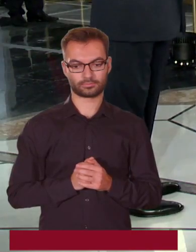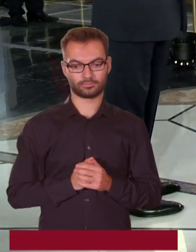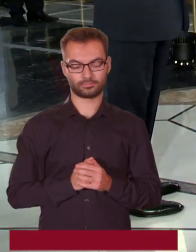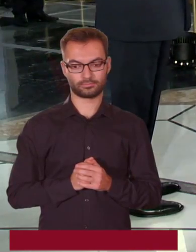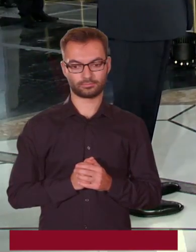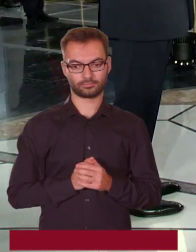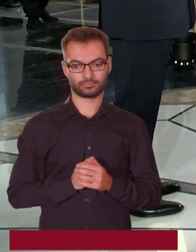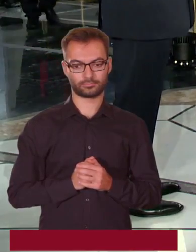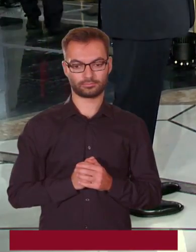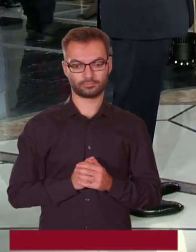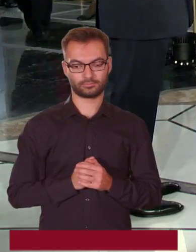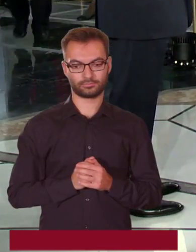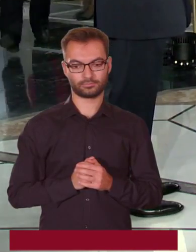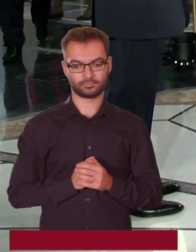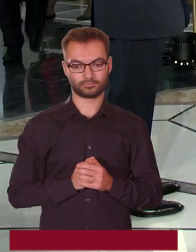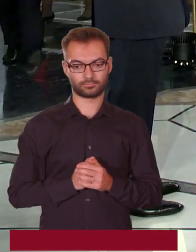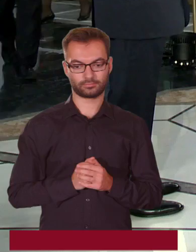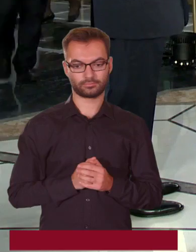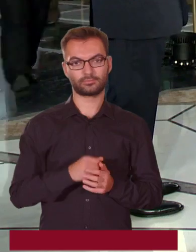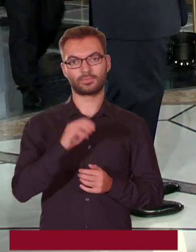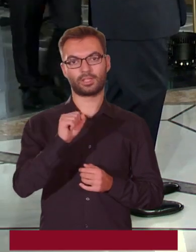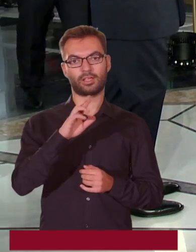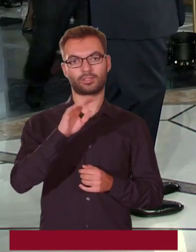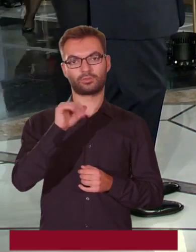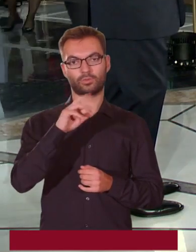Poproszę pana Artura Daniela Gierada.